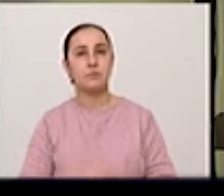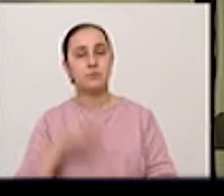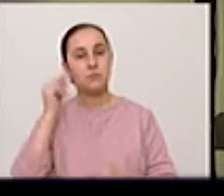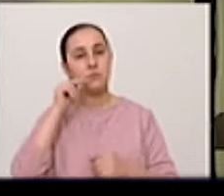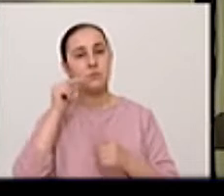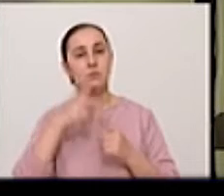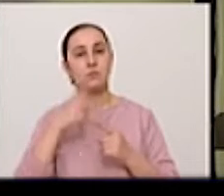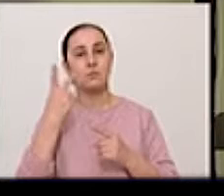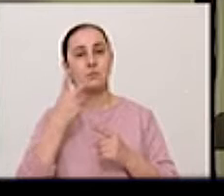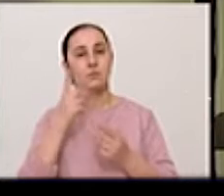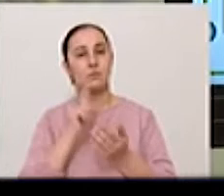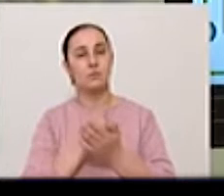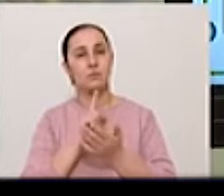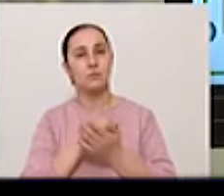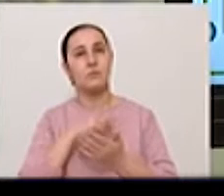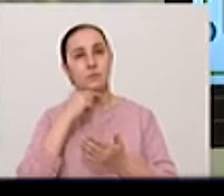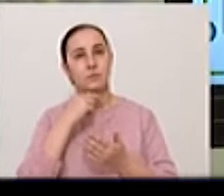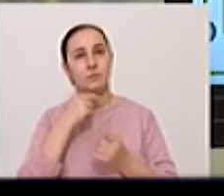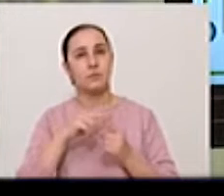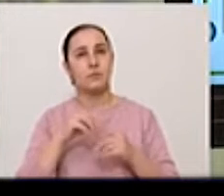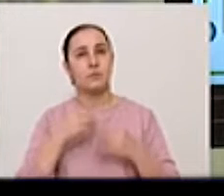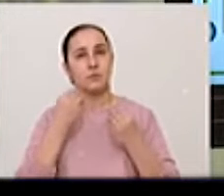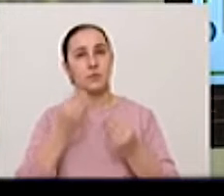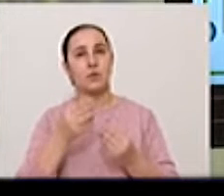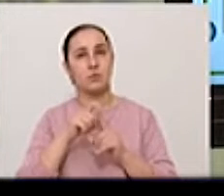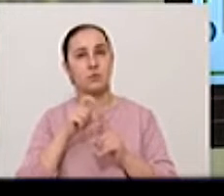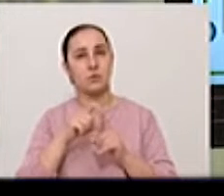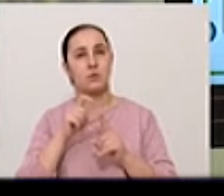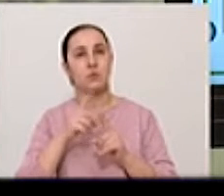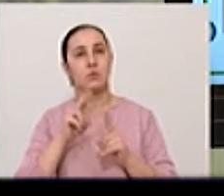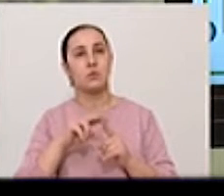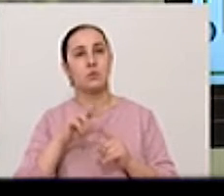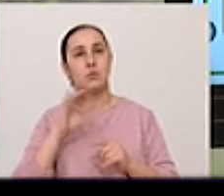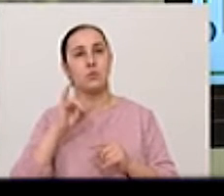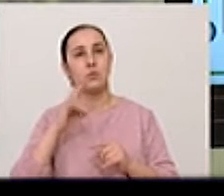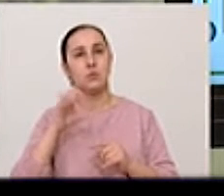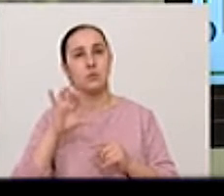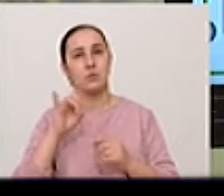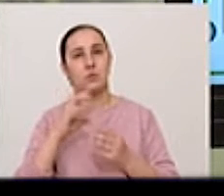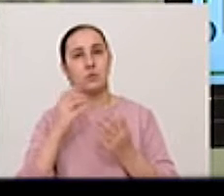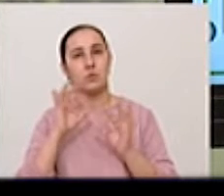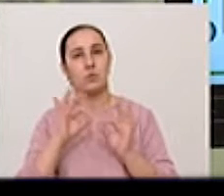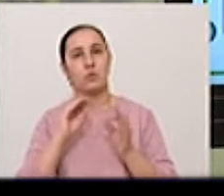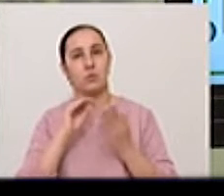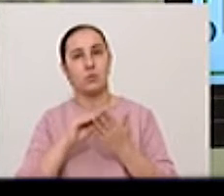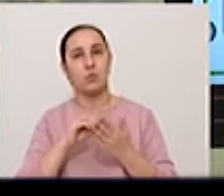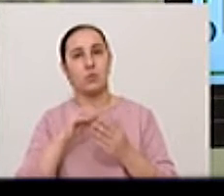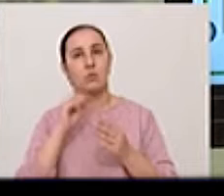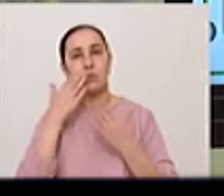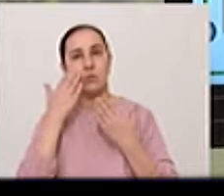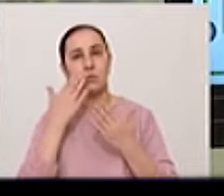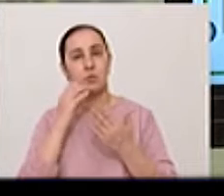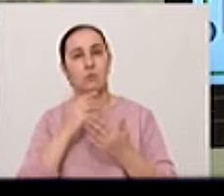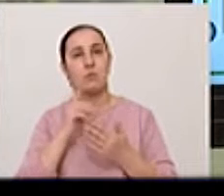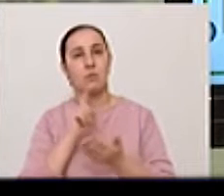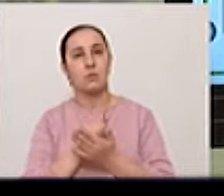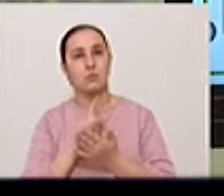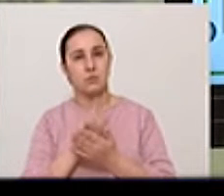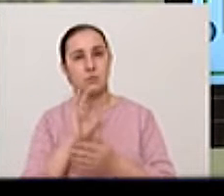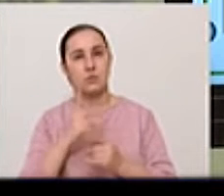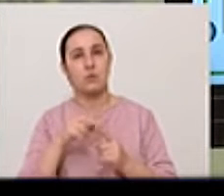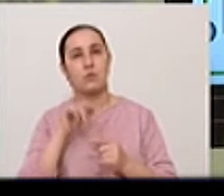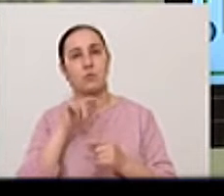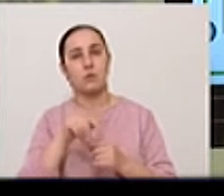Darsligimizdagi ikkinchi mashqqa e'tibor bering. Berilgan o'zlashma so'zlarning urg'usini to'g'ri qo'yib, o'qishni mashq qiling va